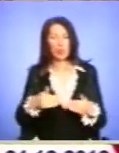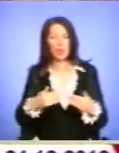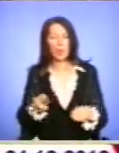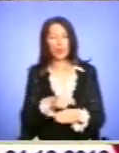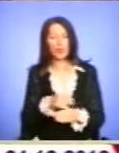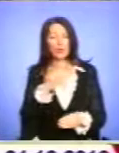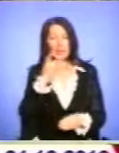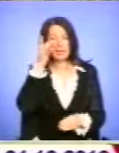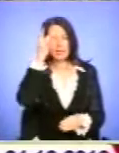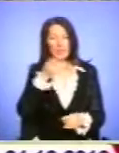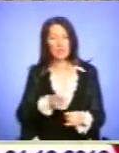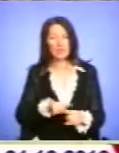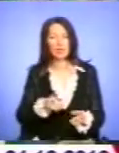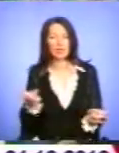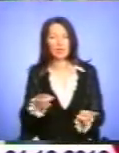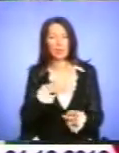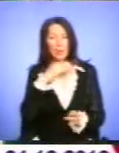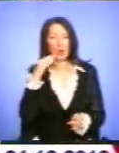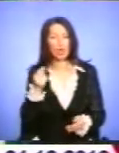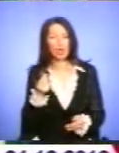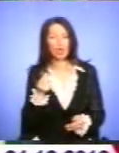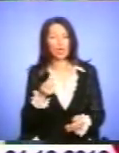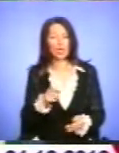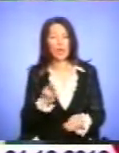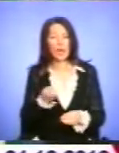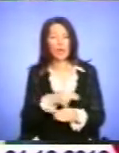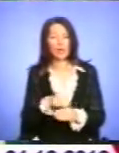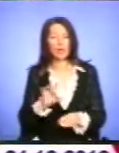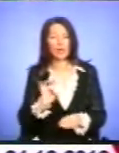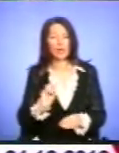На це треба чимало грошей. Лікування раку крові, воно є